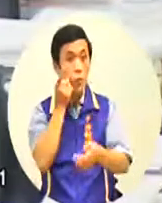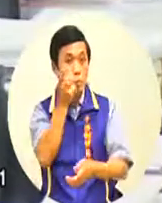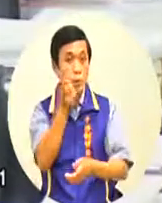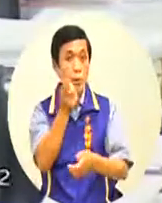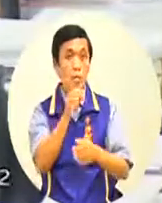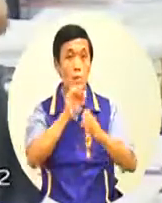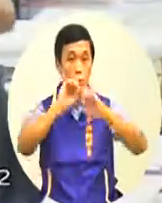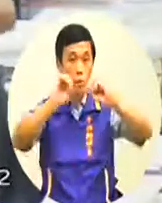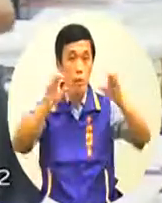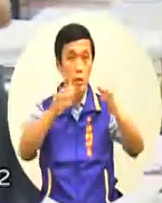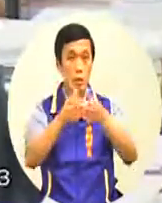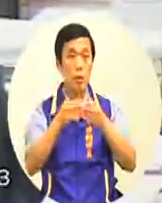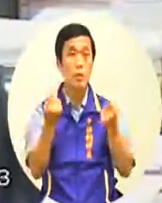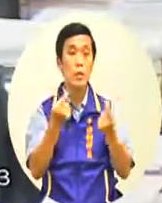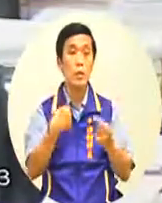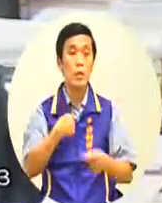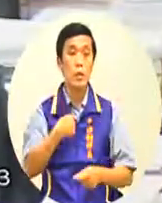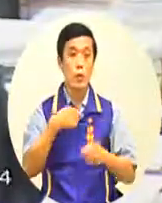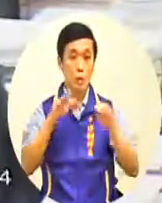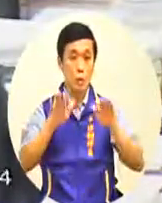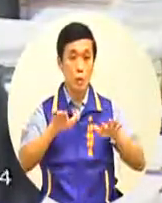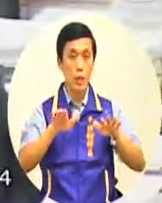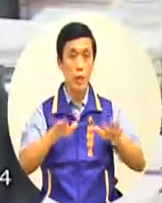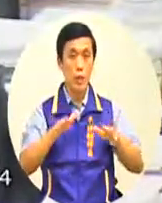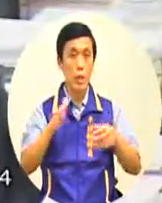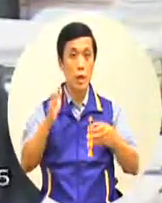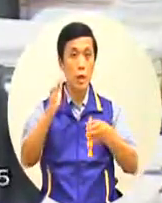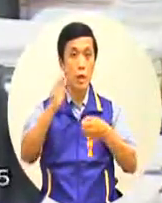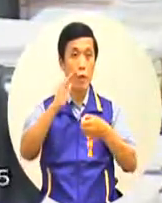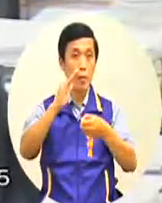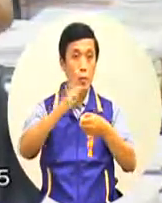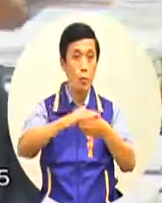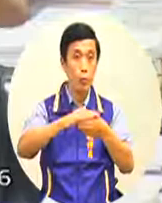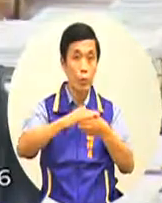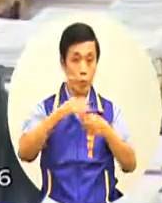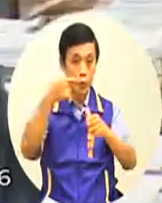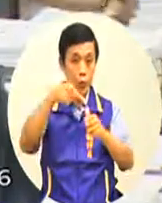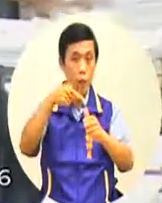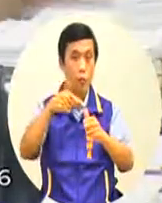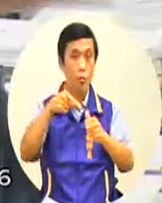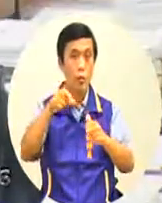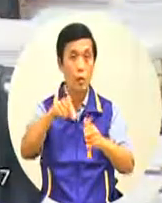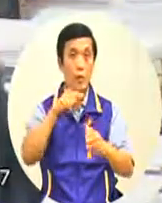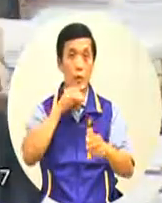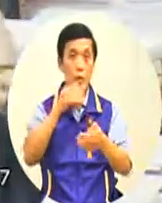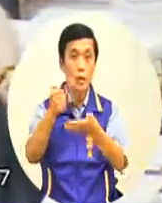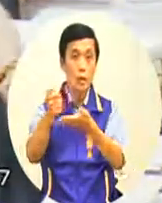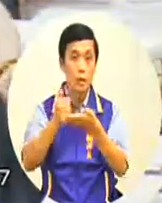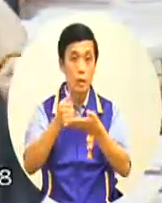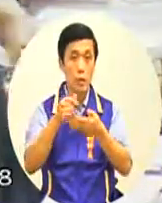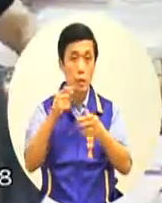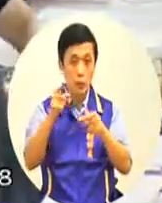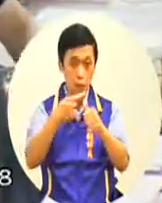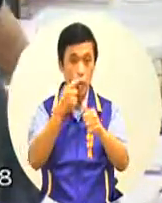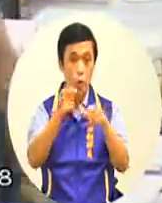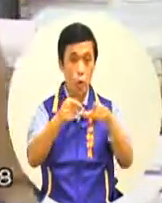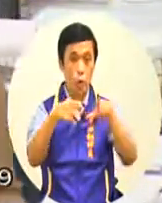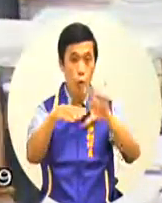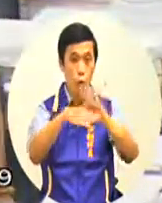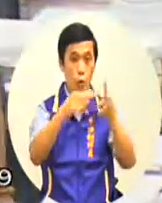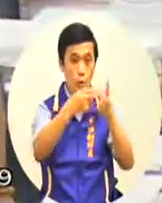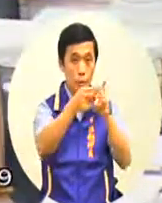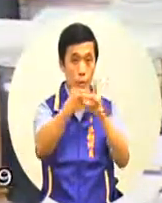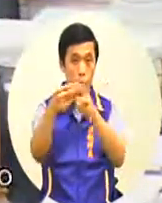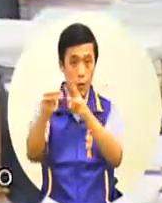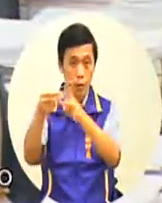特定，就是我，比如说我现在要做补教的，好了，那补教，那先就会请补教先发文给他们，是不是？ 我们发函